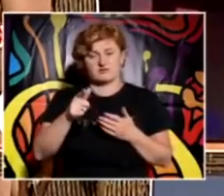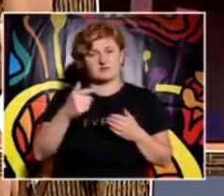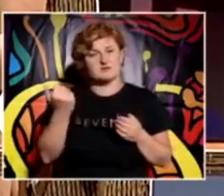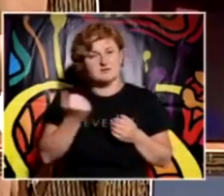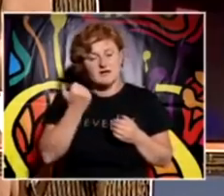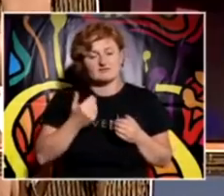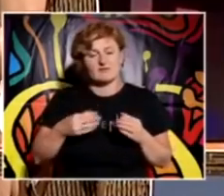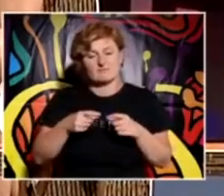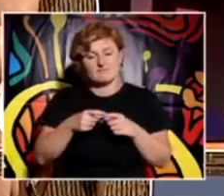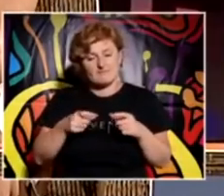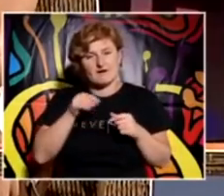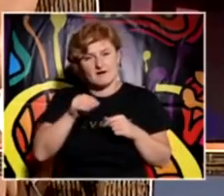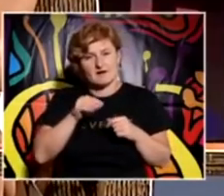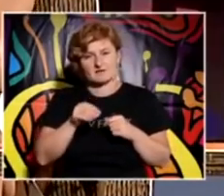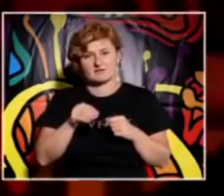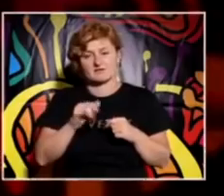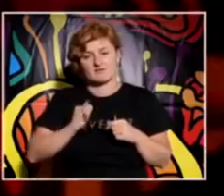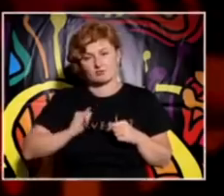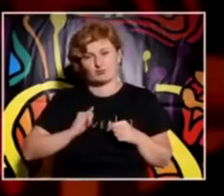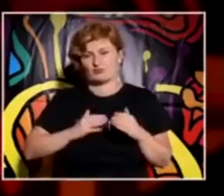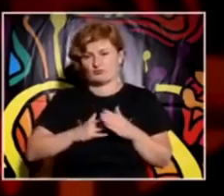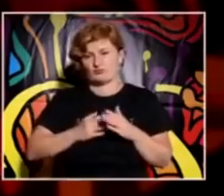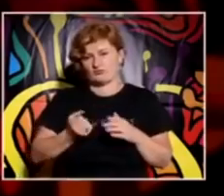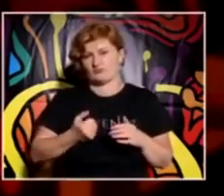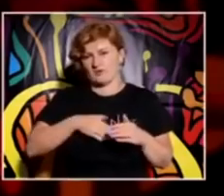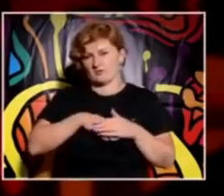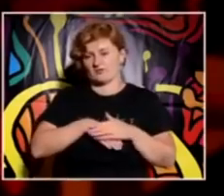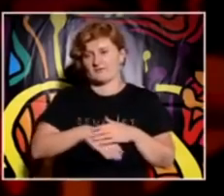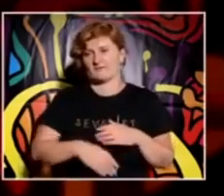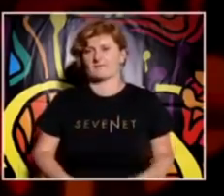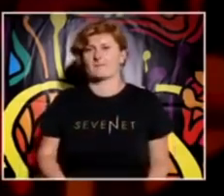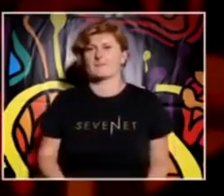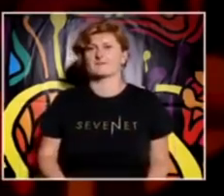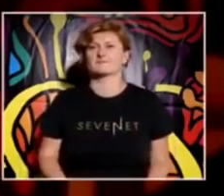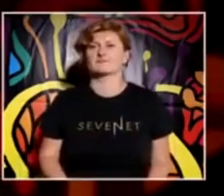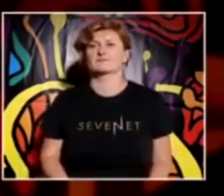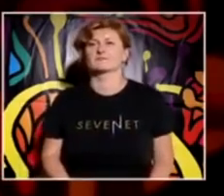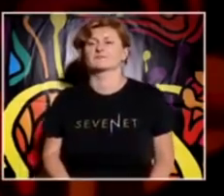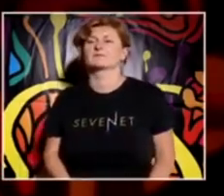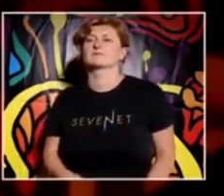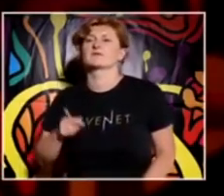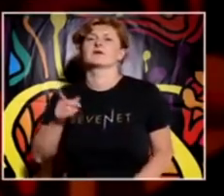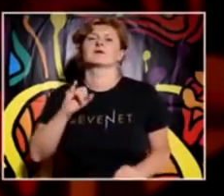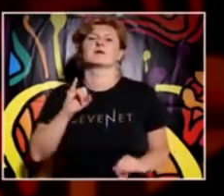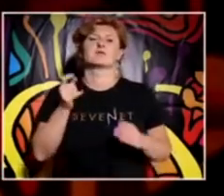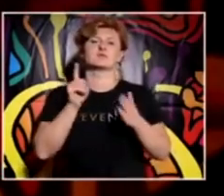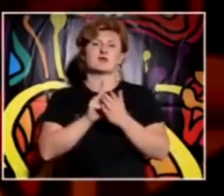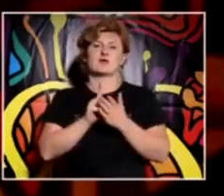kartę z rezerwą zawsze jednak warto mieć ze sobą. No dobrze, to porozmawiajmy przez chwilę o tym, jak wam się udało, będąc w podróży,